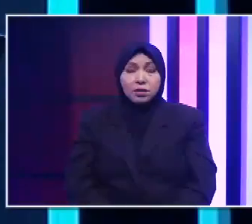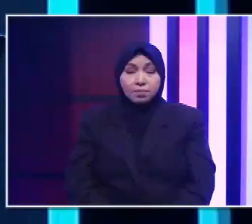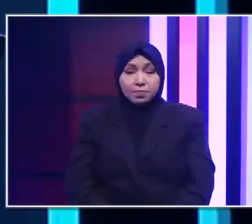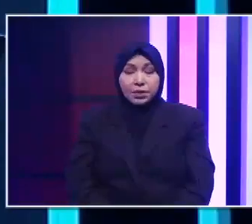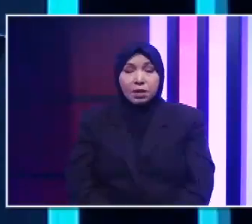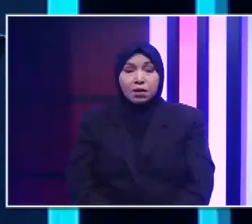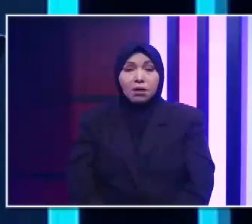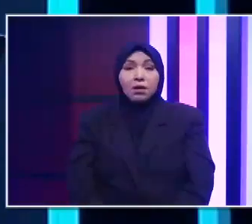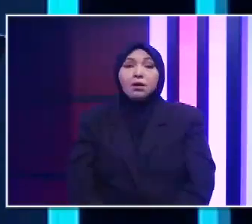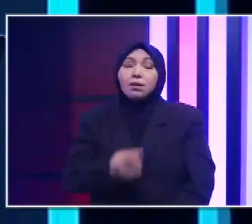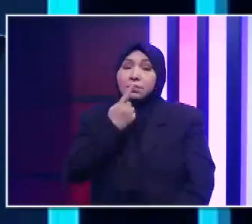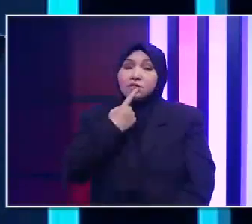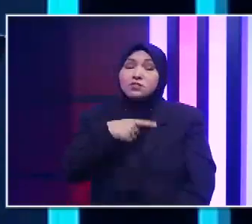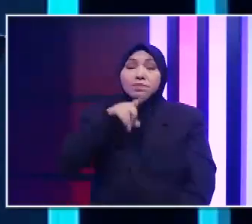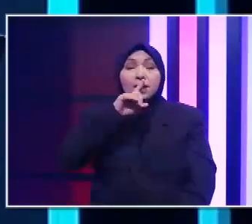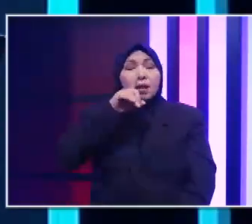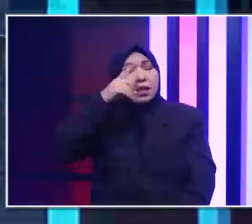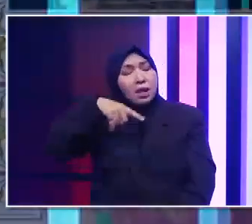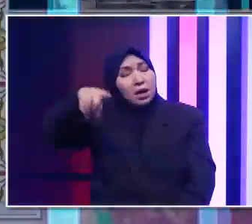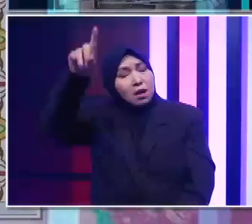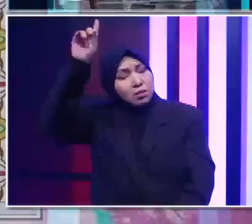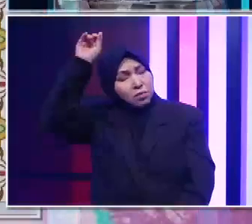syaitonirrojim Bismillahirrohmanirrohim